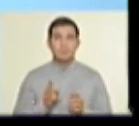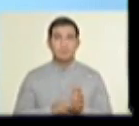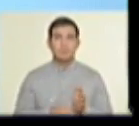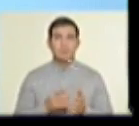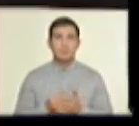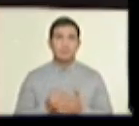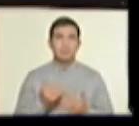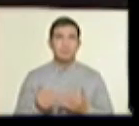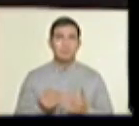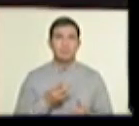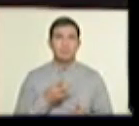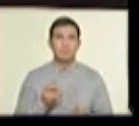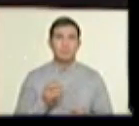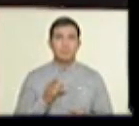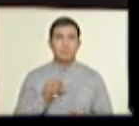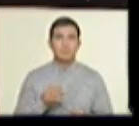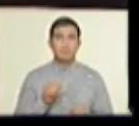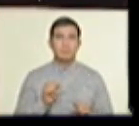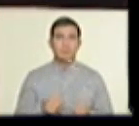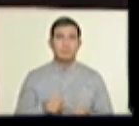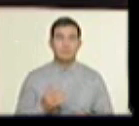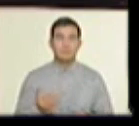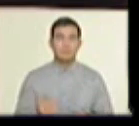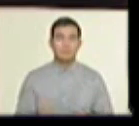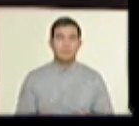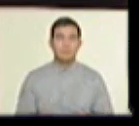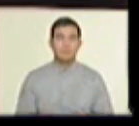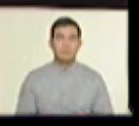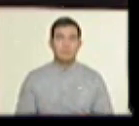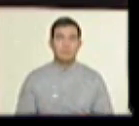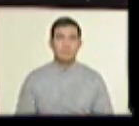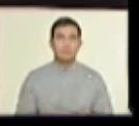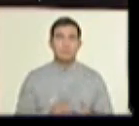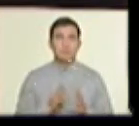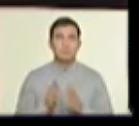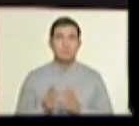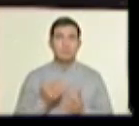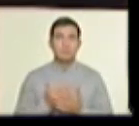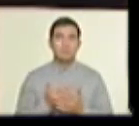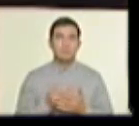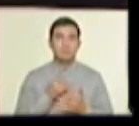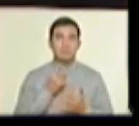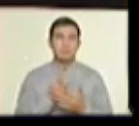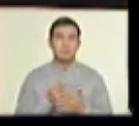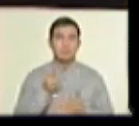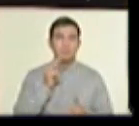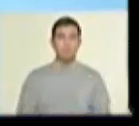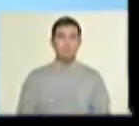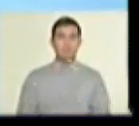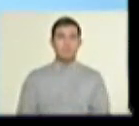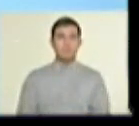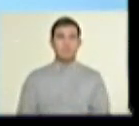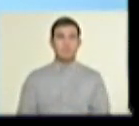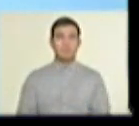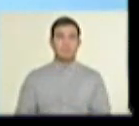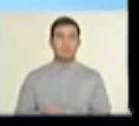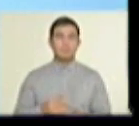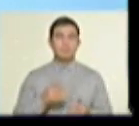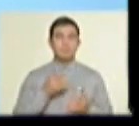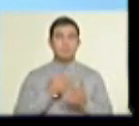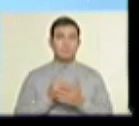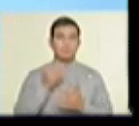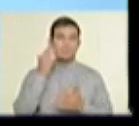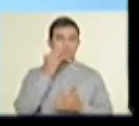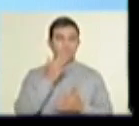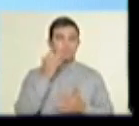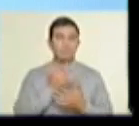ham juft otlar hosil qilishimiz mumkin ekan. Keling, misollarni ko'rib chiqamiz. O'y, hayol,